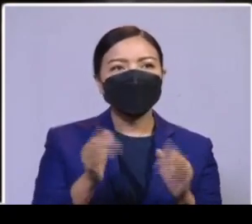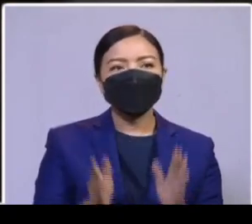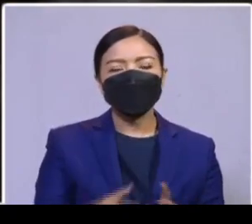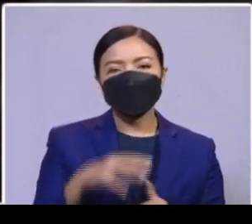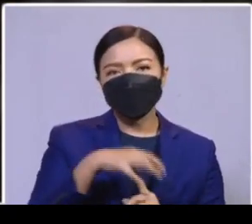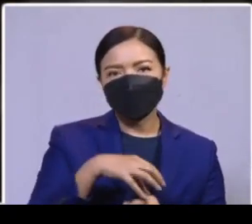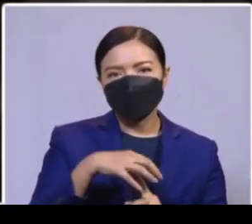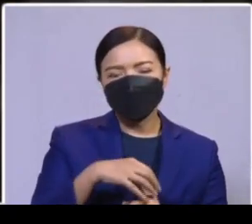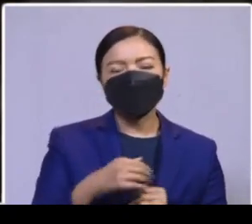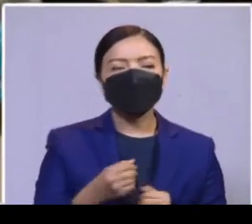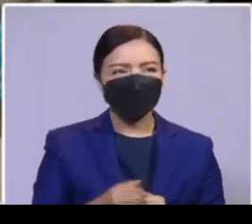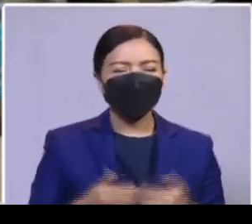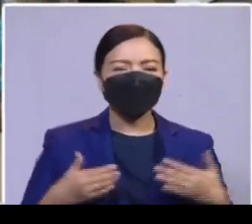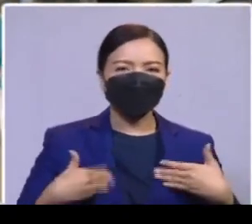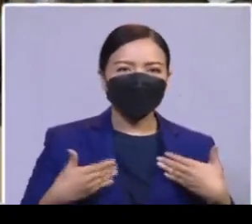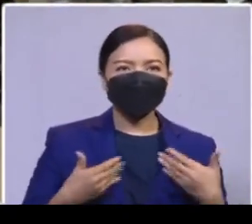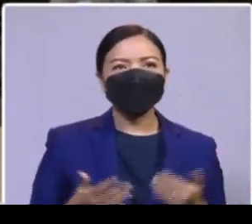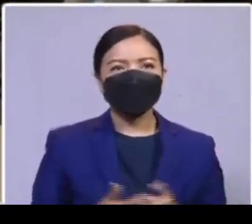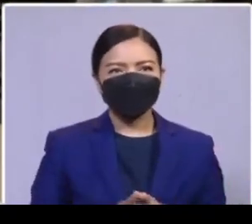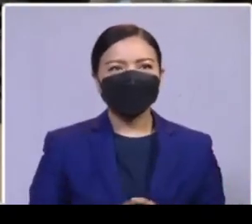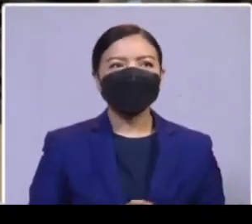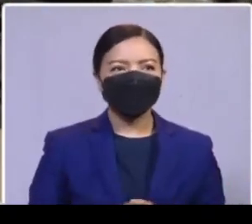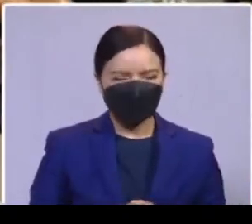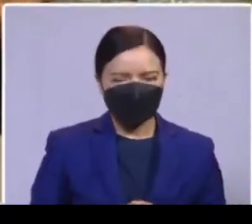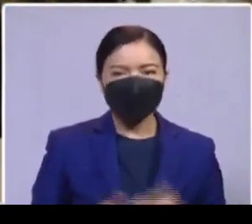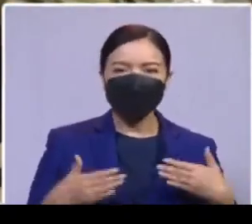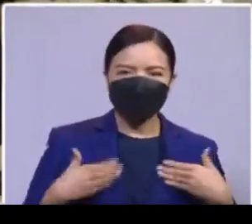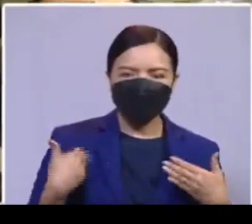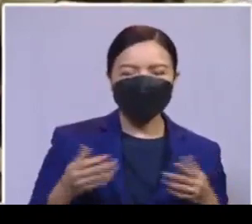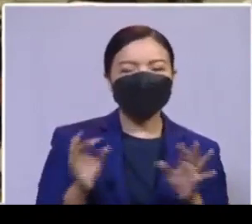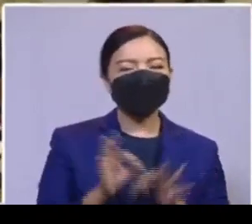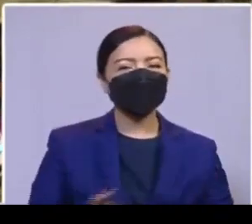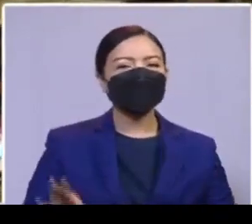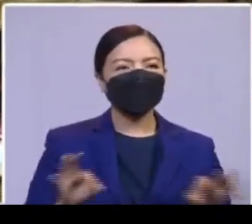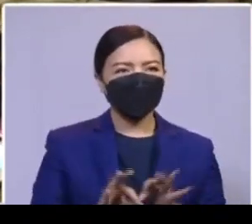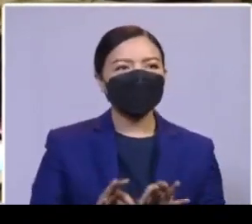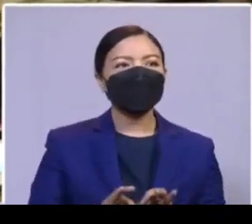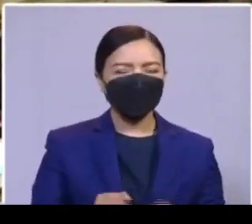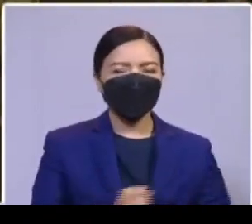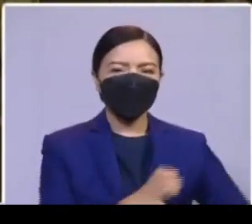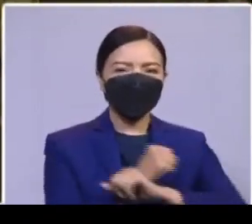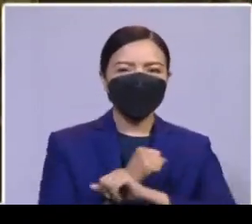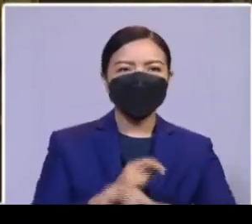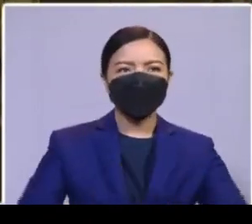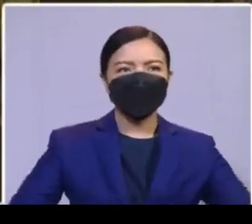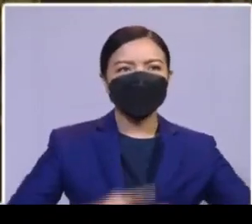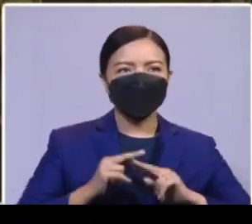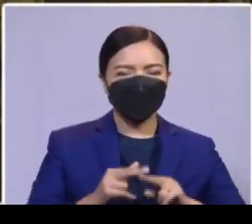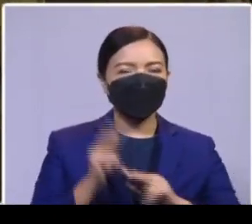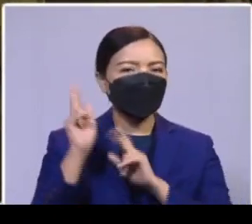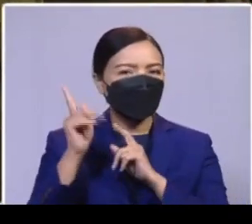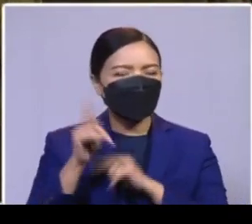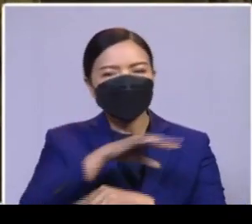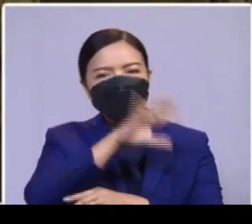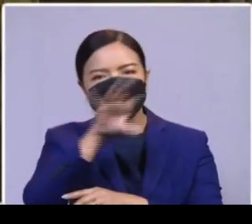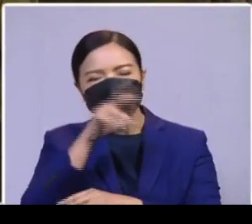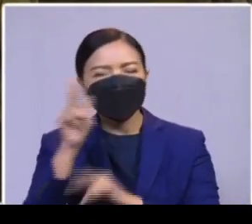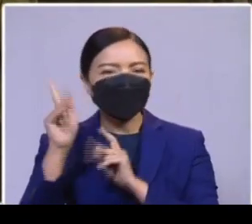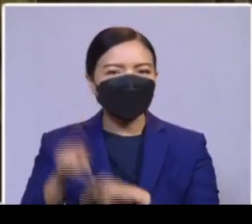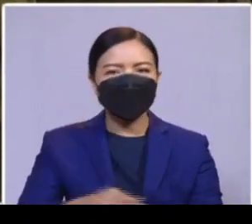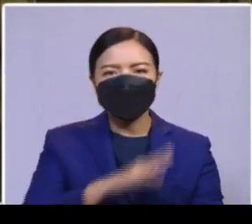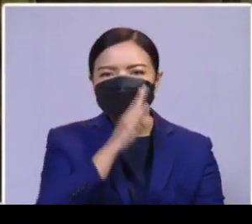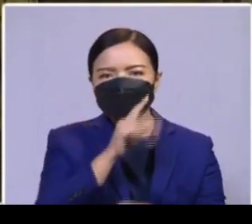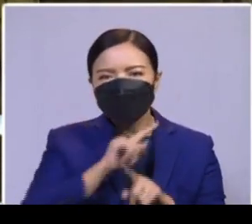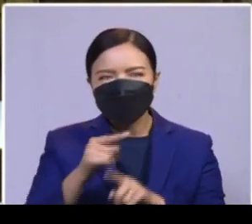ยได้มีความสนุกเพลิดเพลินและแถมยังเรื่องที่สำคัญก็คือได้คุ้มคุ้มกันนะครับในเรื่องของการที่จะได้ใช้